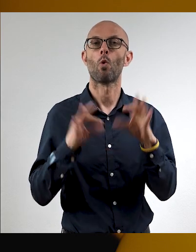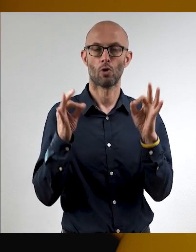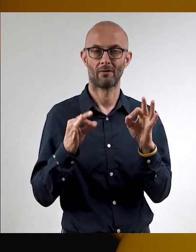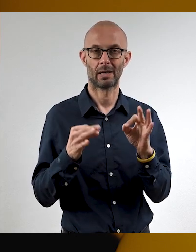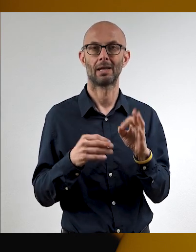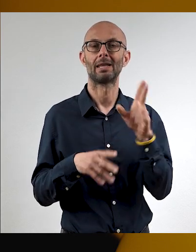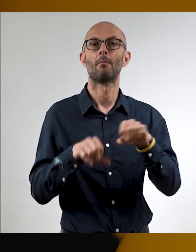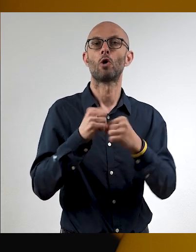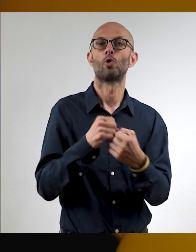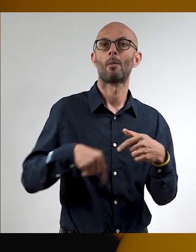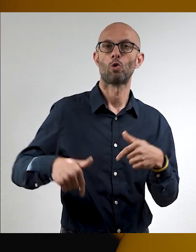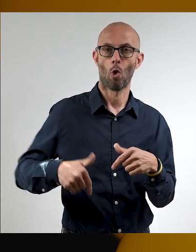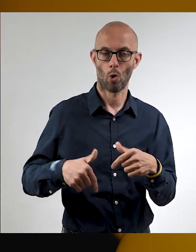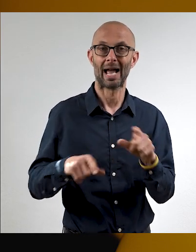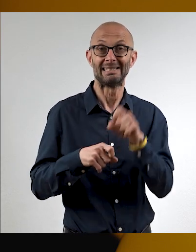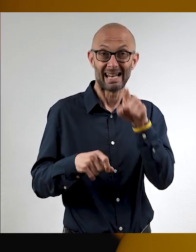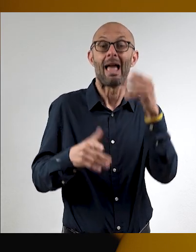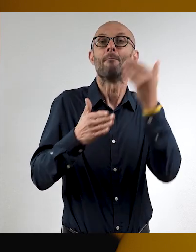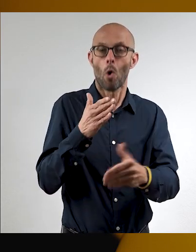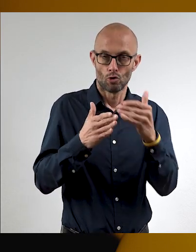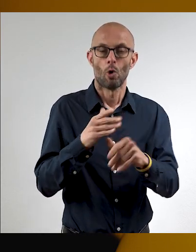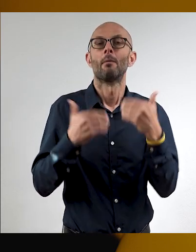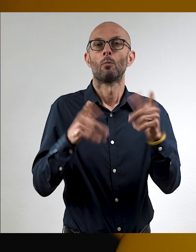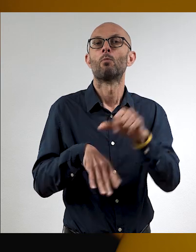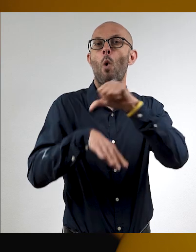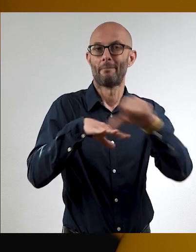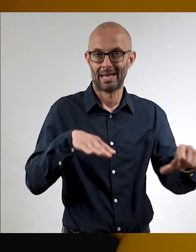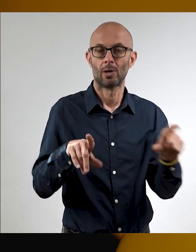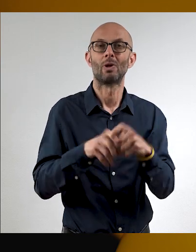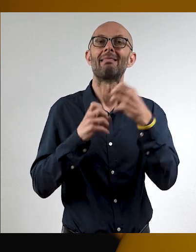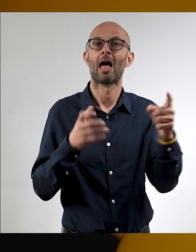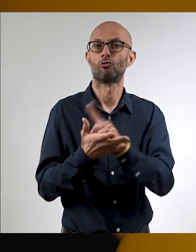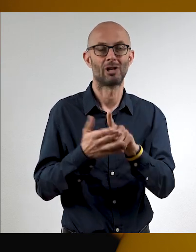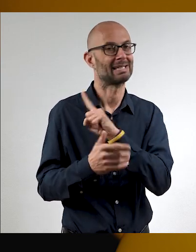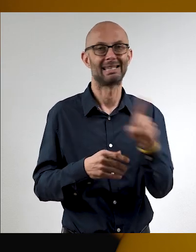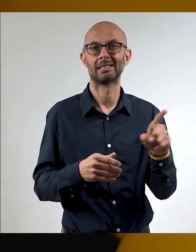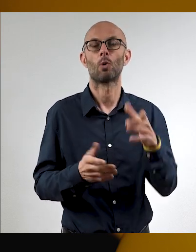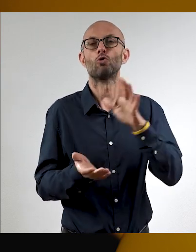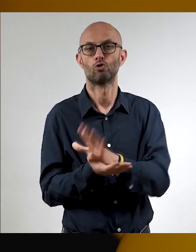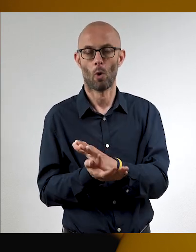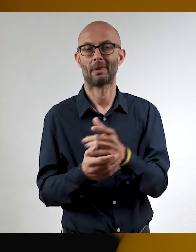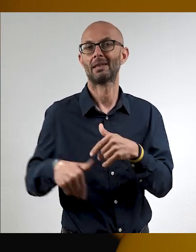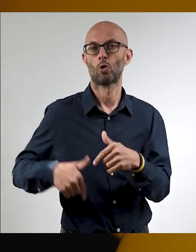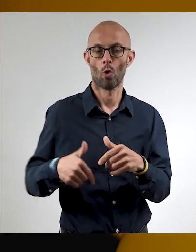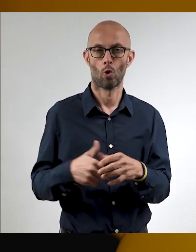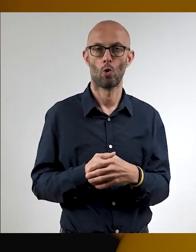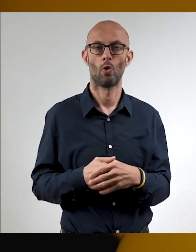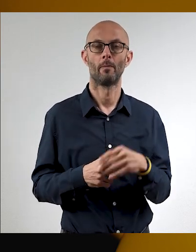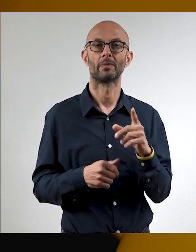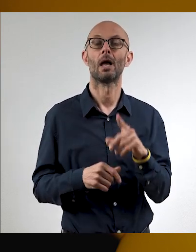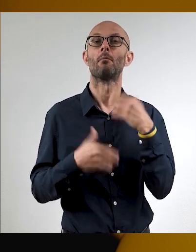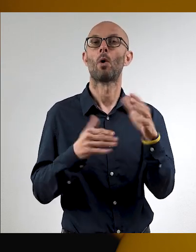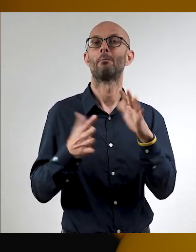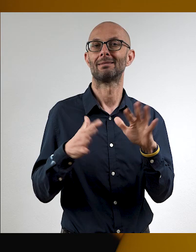ugotovili, da ima zlomljeno nogo in zaradi te poškodbe je bil potem operiran in tudi dlje časa ni smel stopiti na nogo.